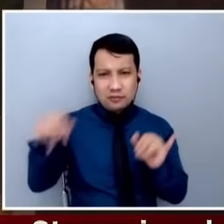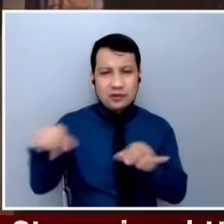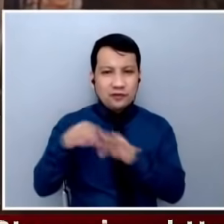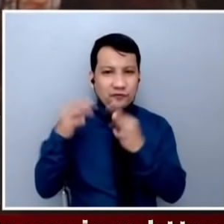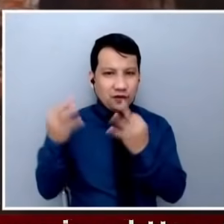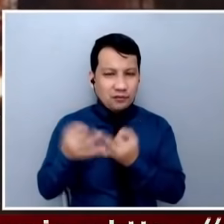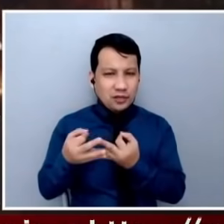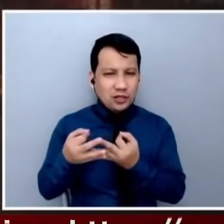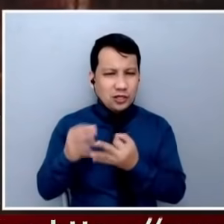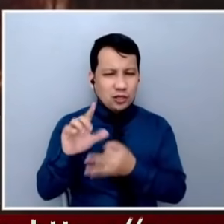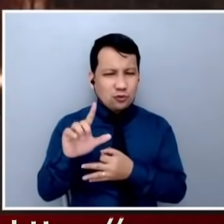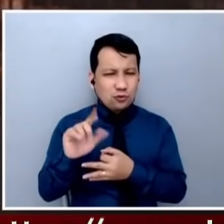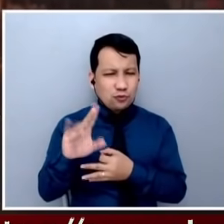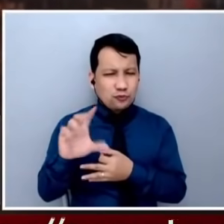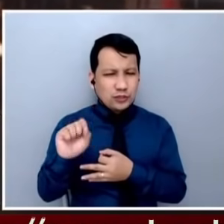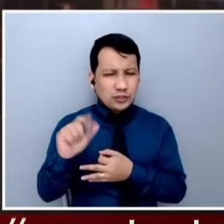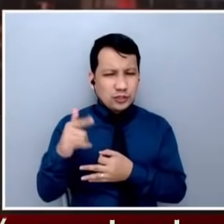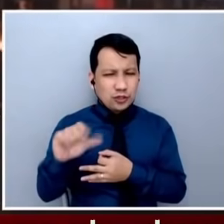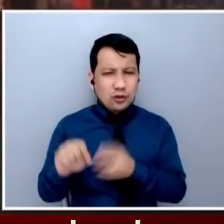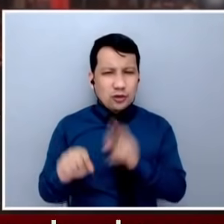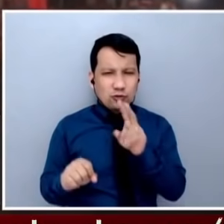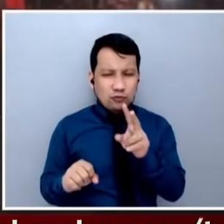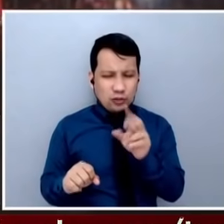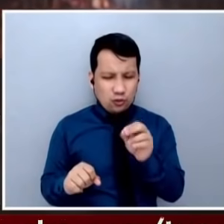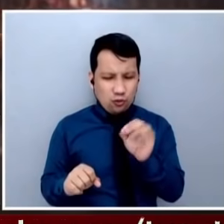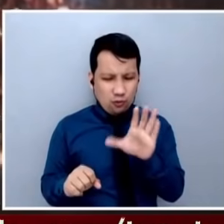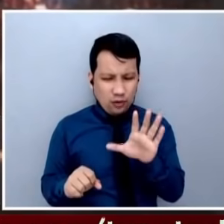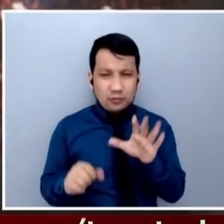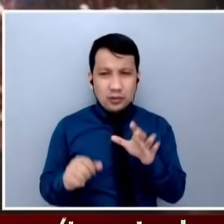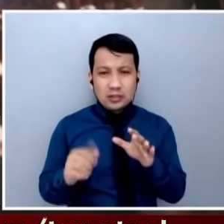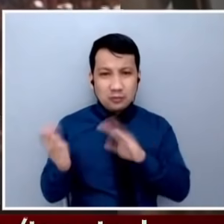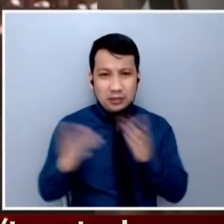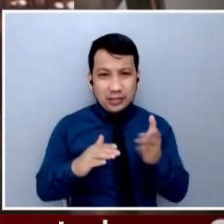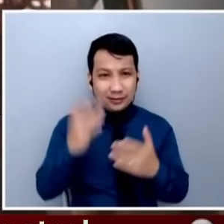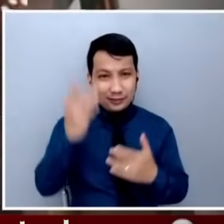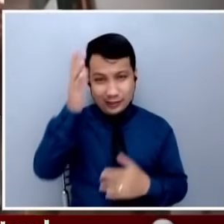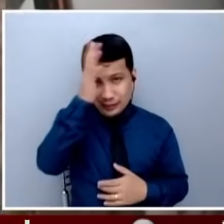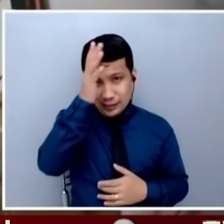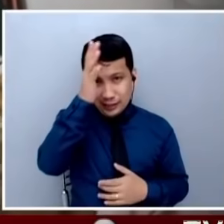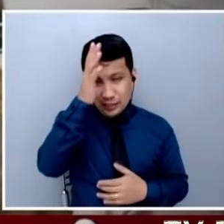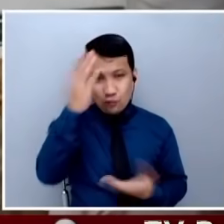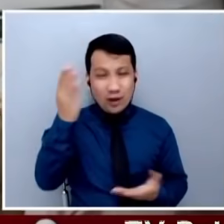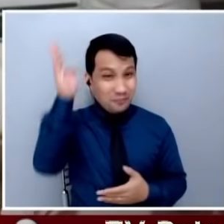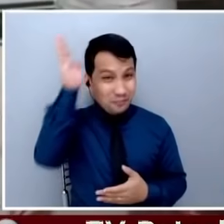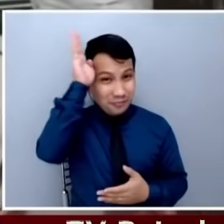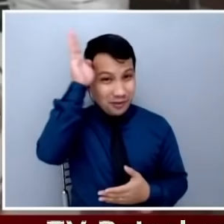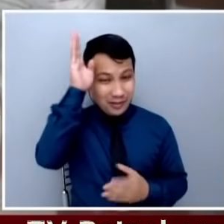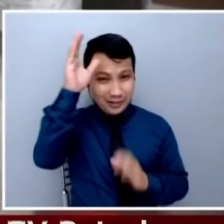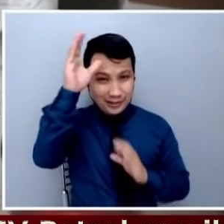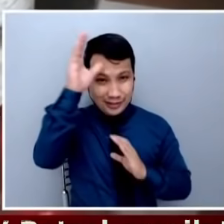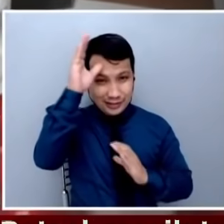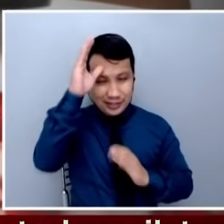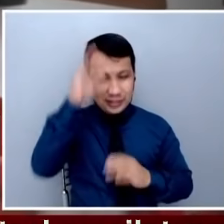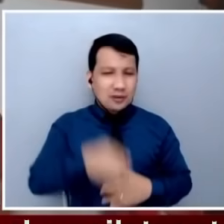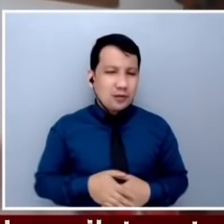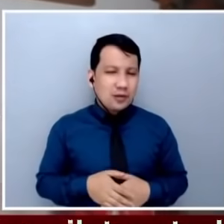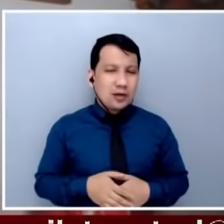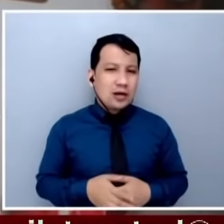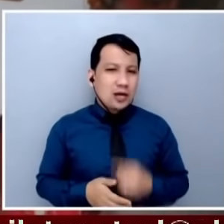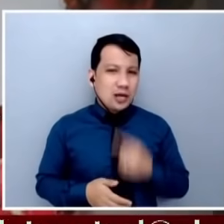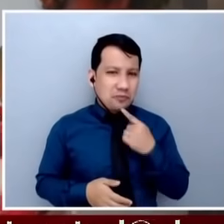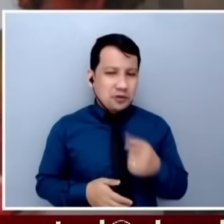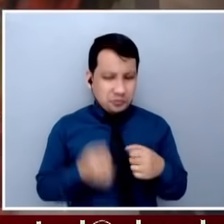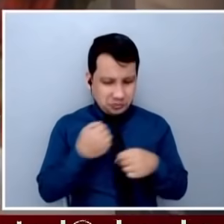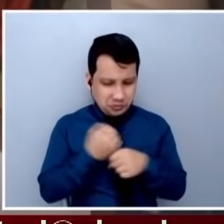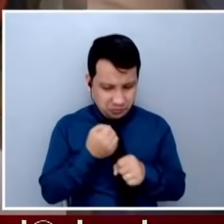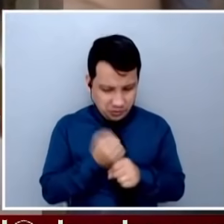Guion. 2005 nang mamatay ang kanyang ama sa sakit na brain cancer. October 31 pa lang po, nagsiset up na po